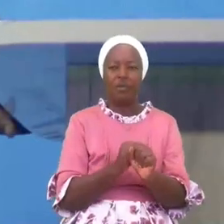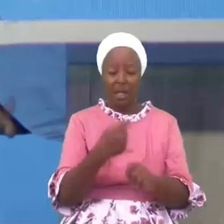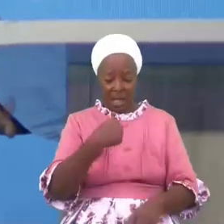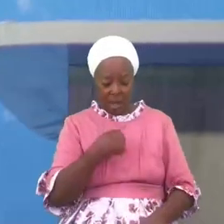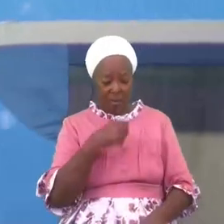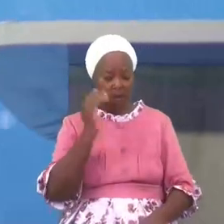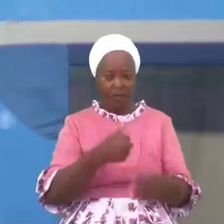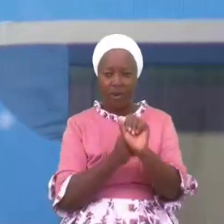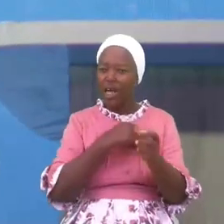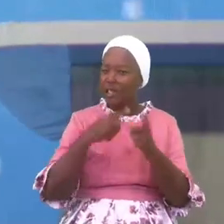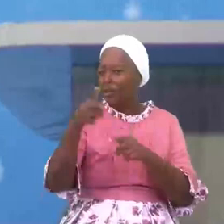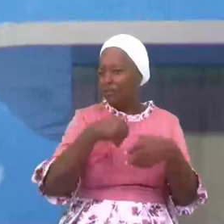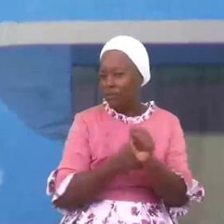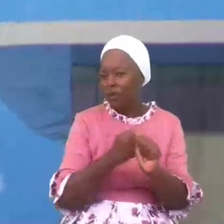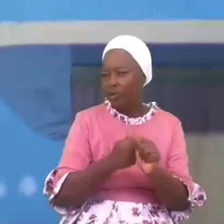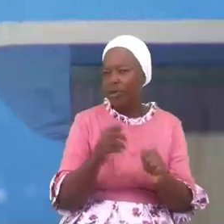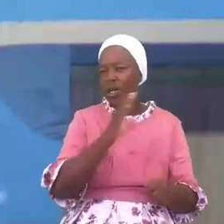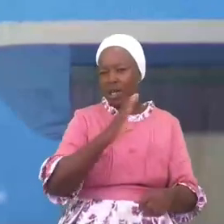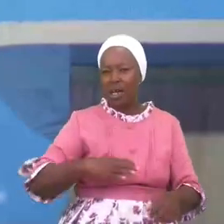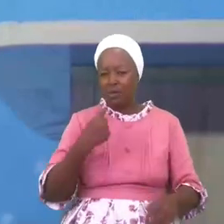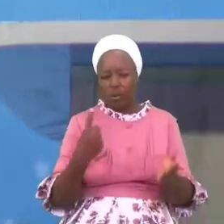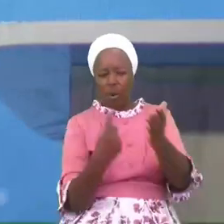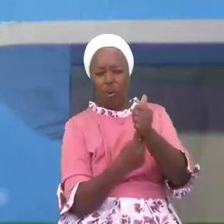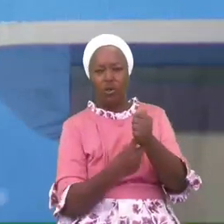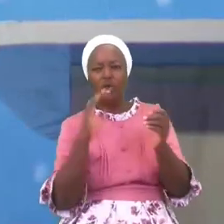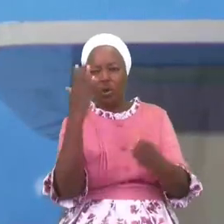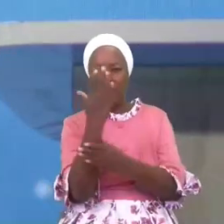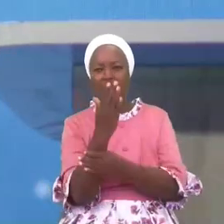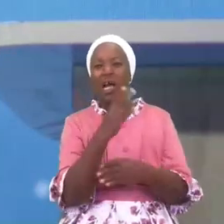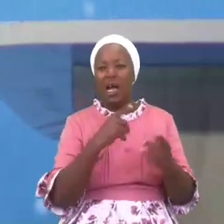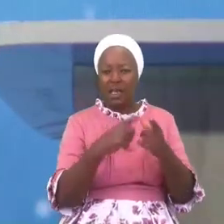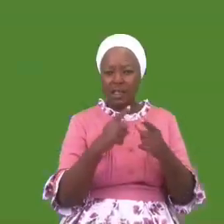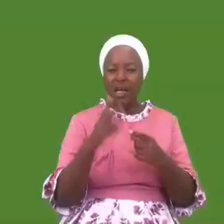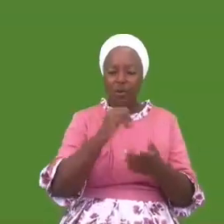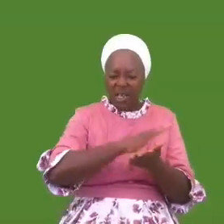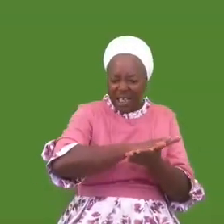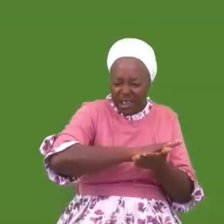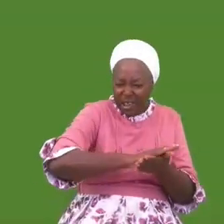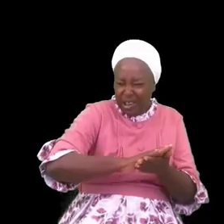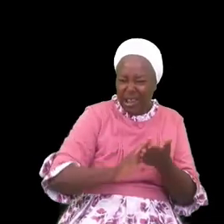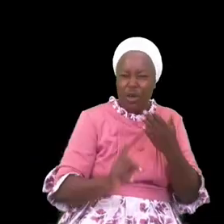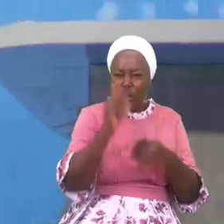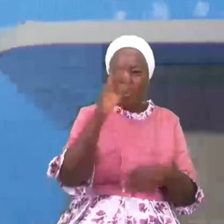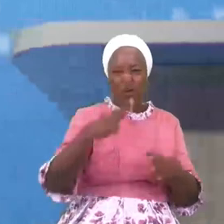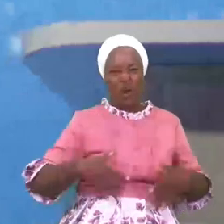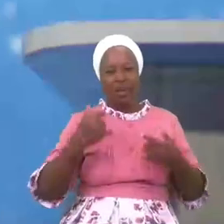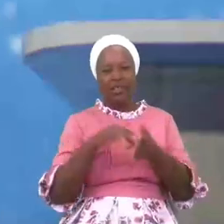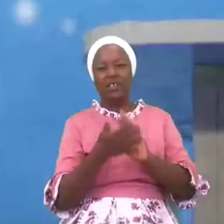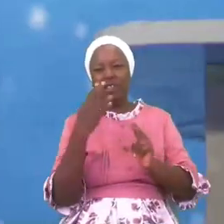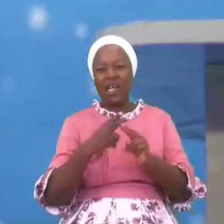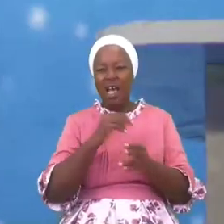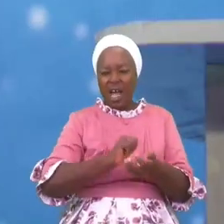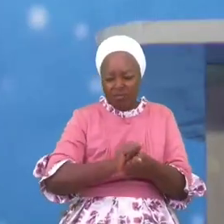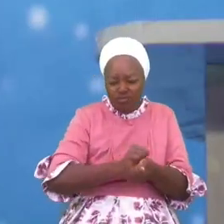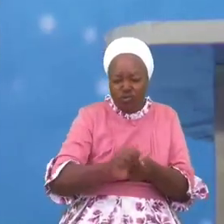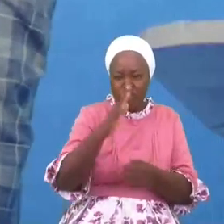suis, Christ va se saisir de toi, il va purifier ta vie, il va